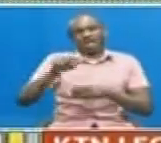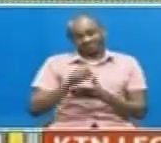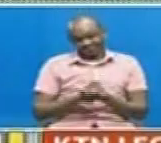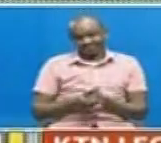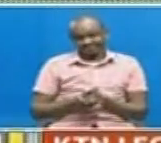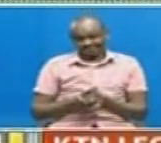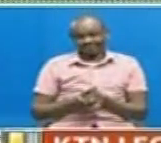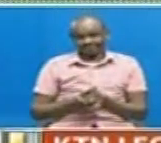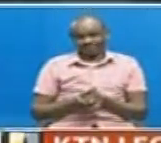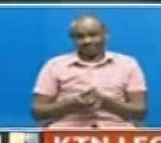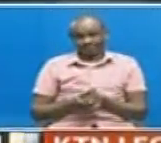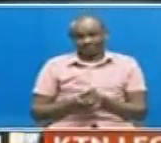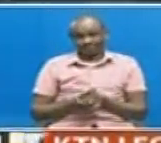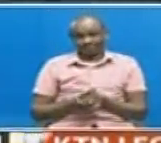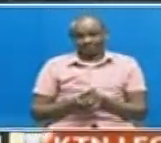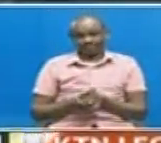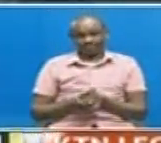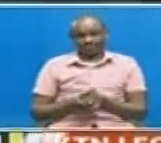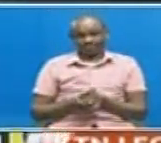Afrika.